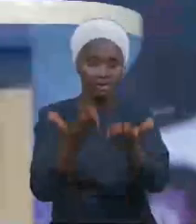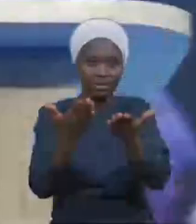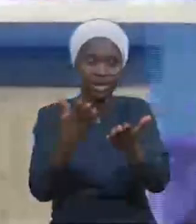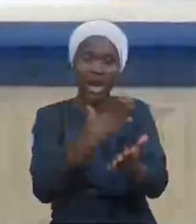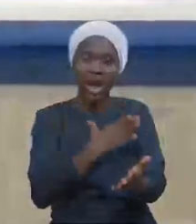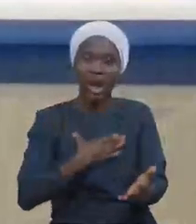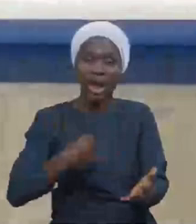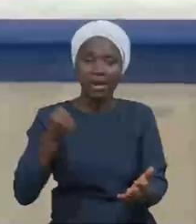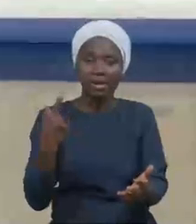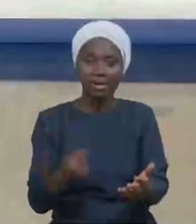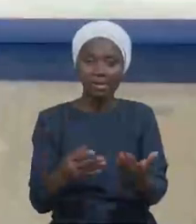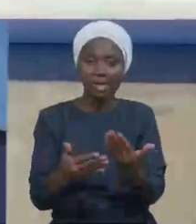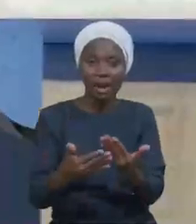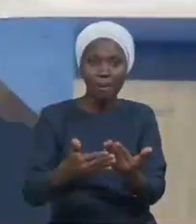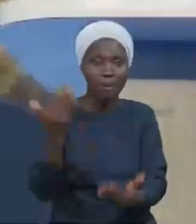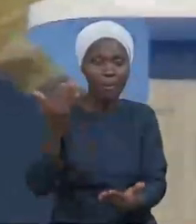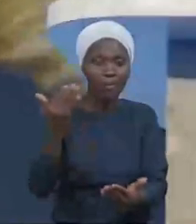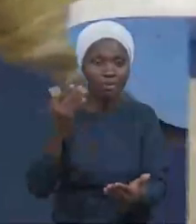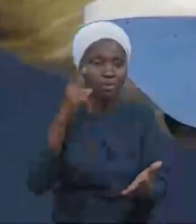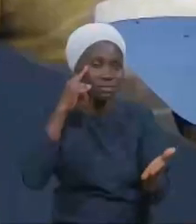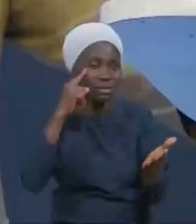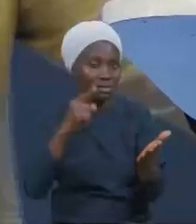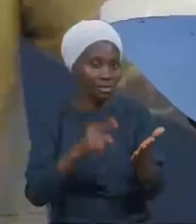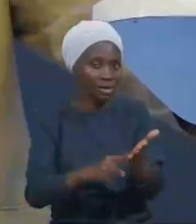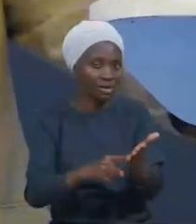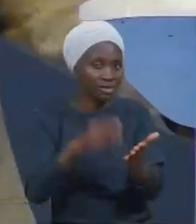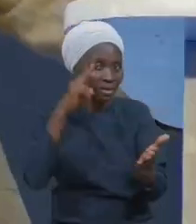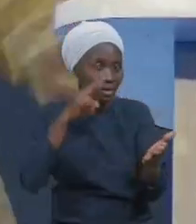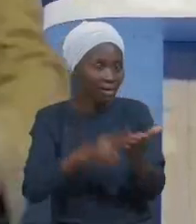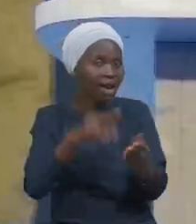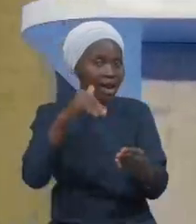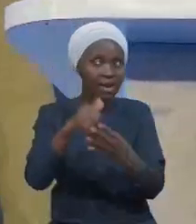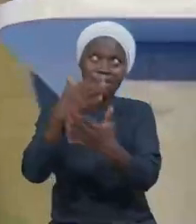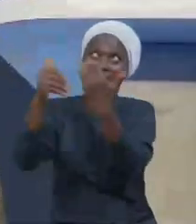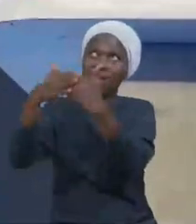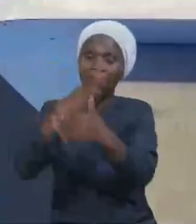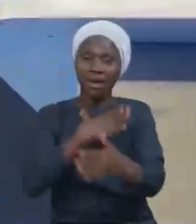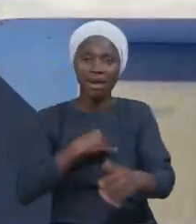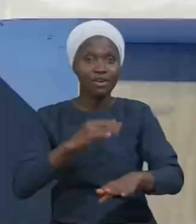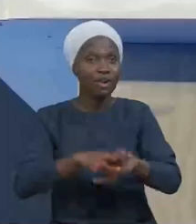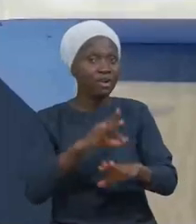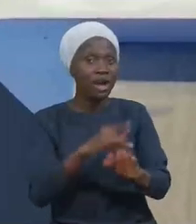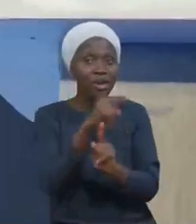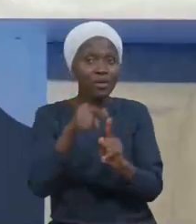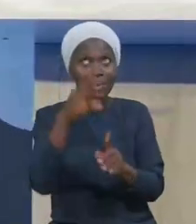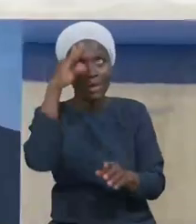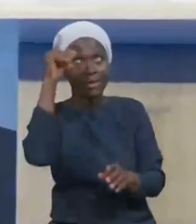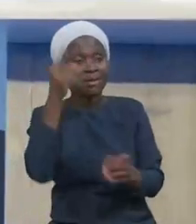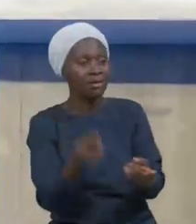plus reconnu au ciel et sur la terre, quand il vient et il frappe à ta